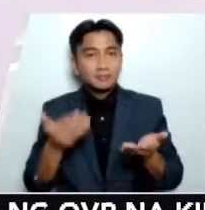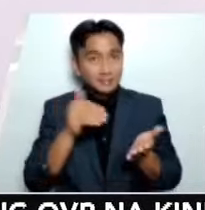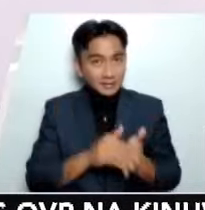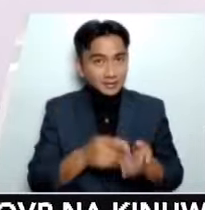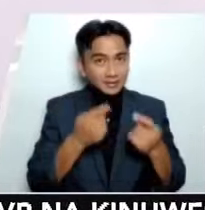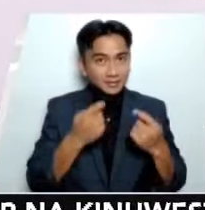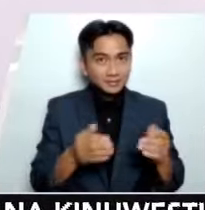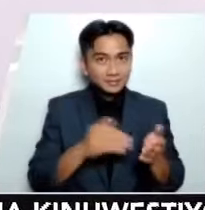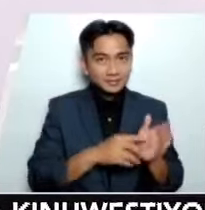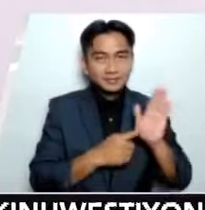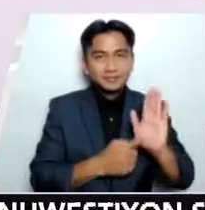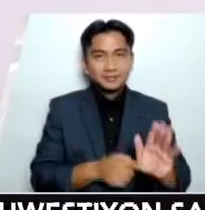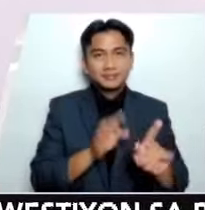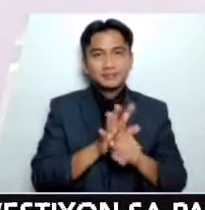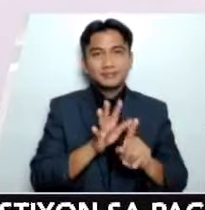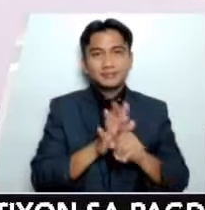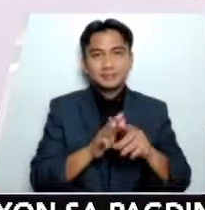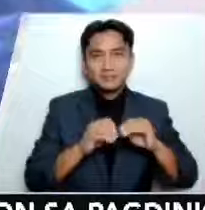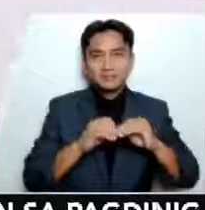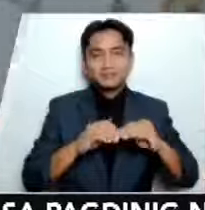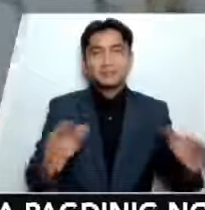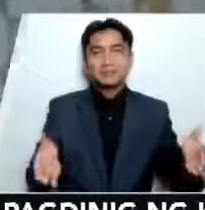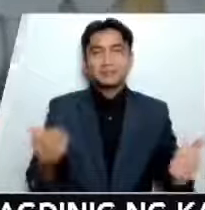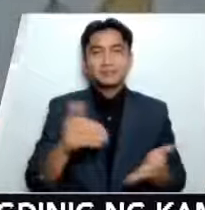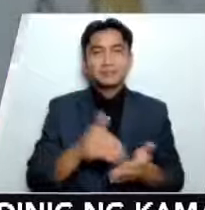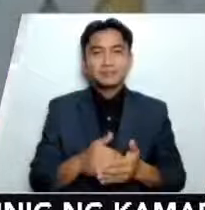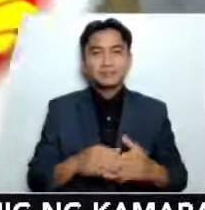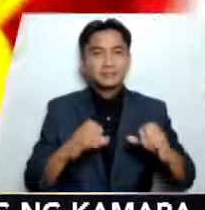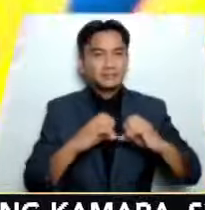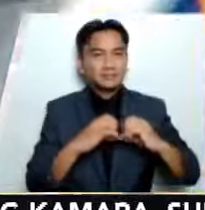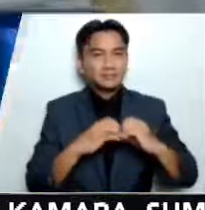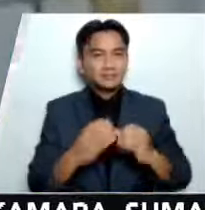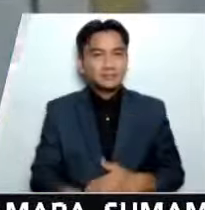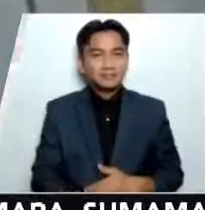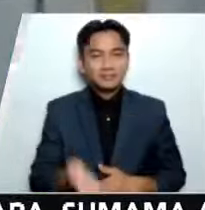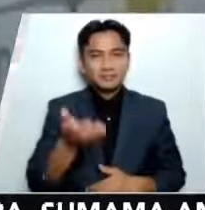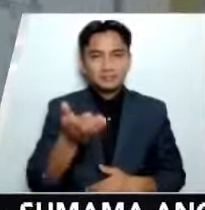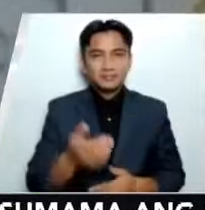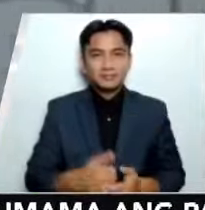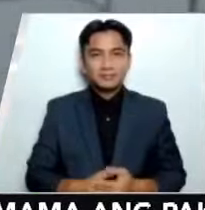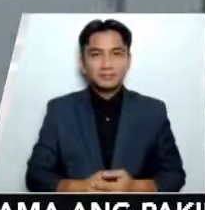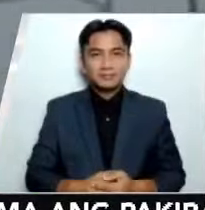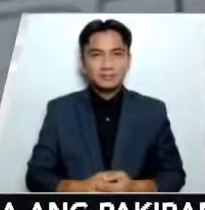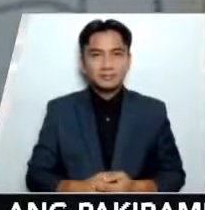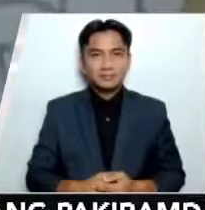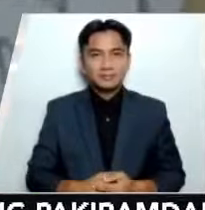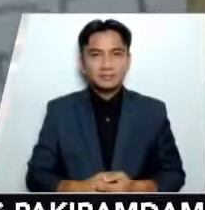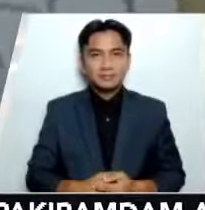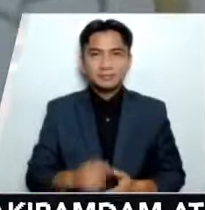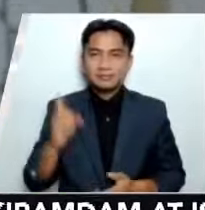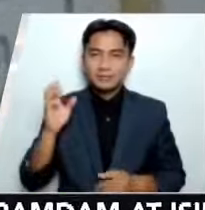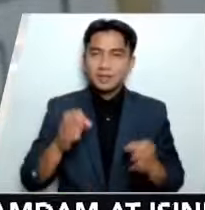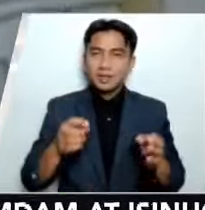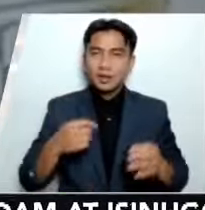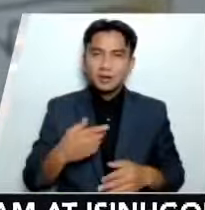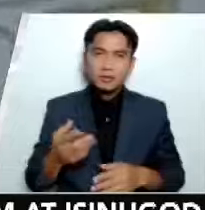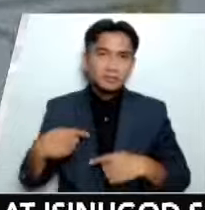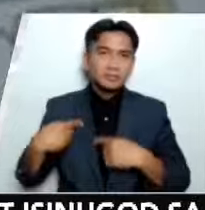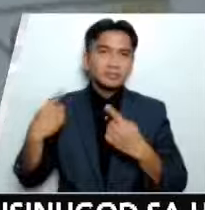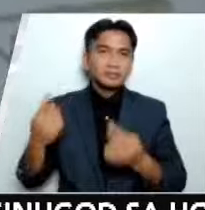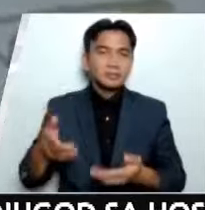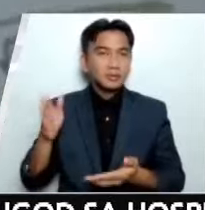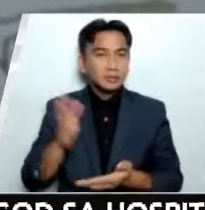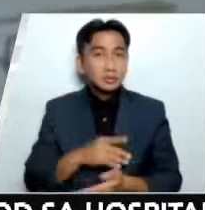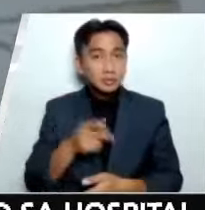nag-trend. Pasuhan na yan sa report ni Ian Cruz. Nung ako'y bata pa. Kung pamilyar ka sa tunog